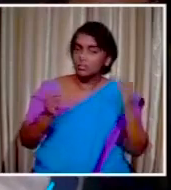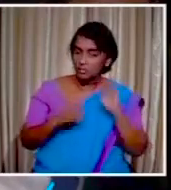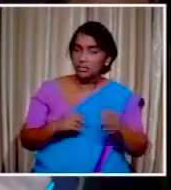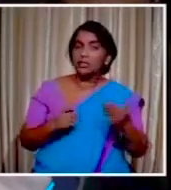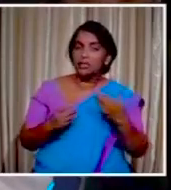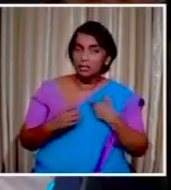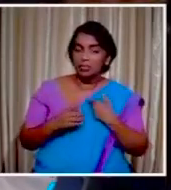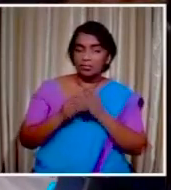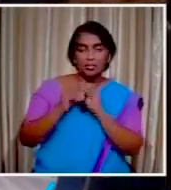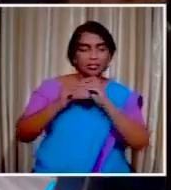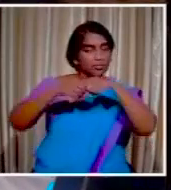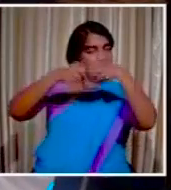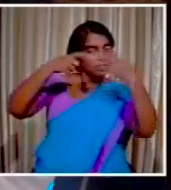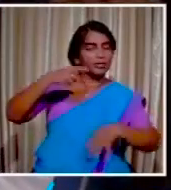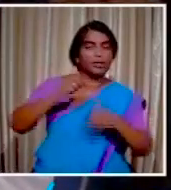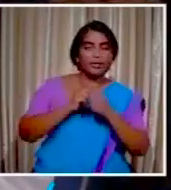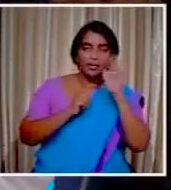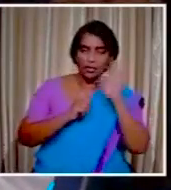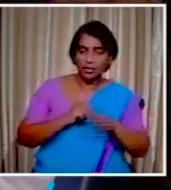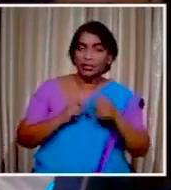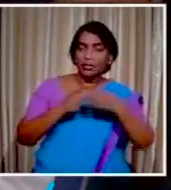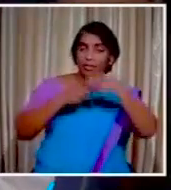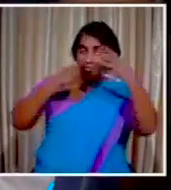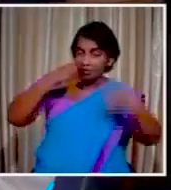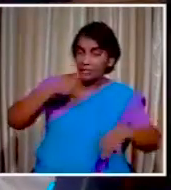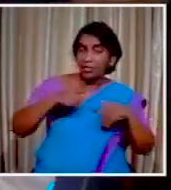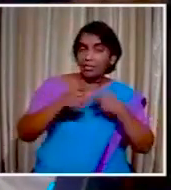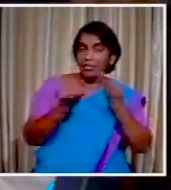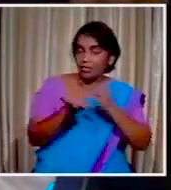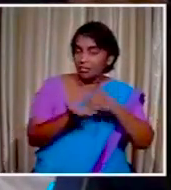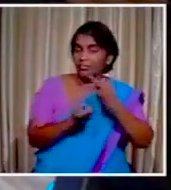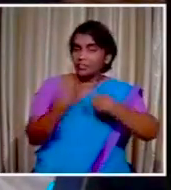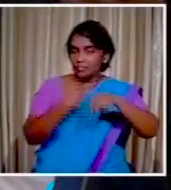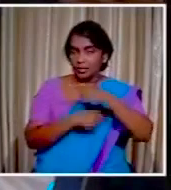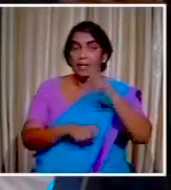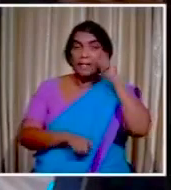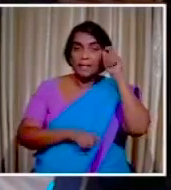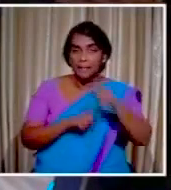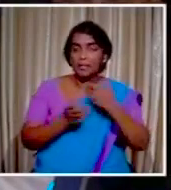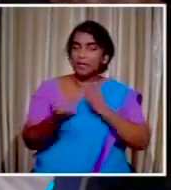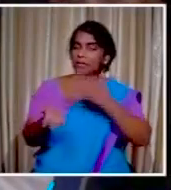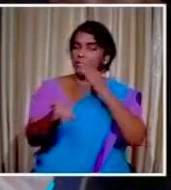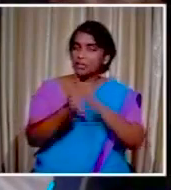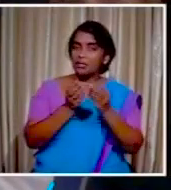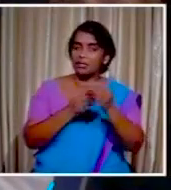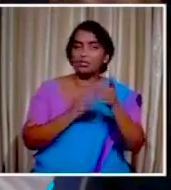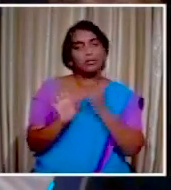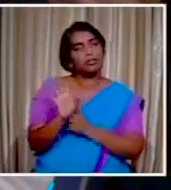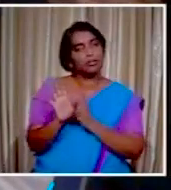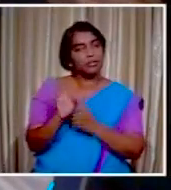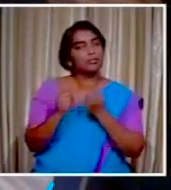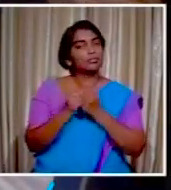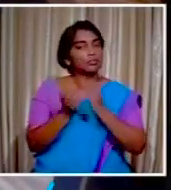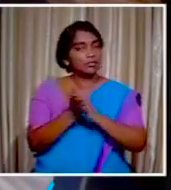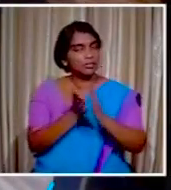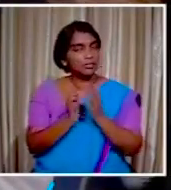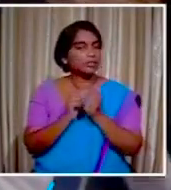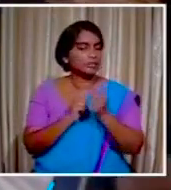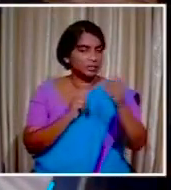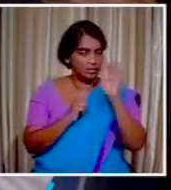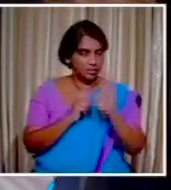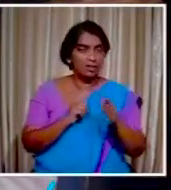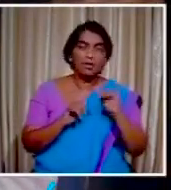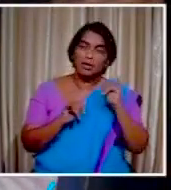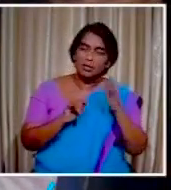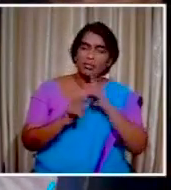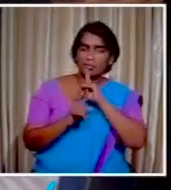අපි ප්‍රතිව්‍යුහගත කරලා යුතුයි ඒ ප්‍රතිව්‍යුහකරණ ගත කරන ගමන් ජනතාවට මේ සේවය ලබා දෙන අකණ්ඩ සේවය ලබා දෙන ආයතන බවට පත් කරන්න ඕන.